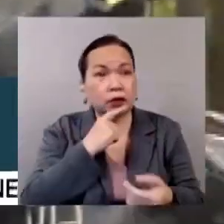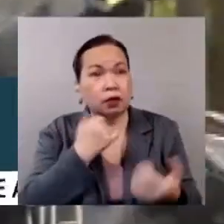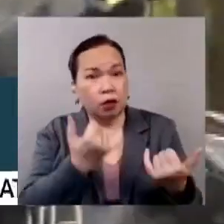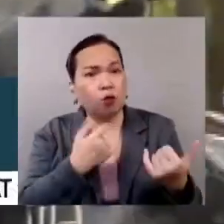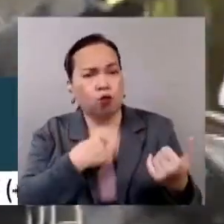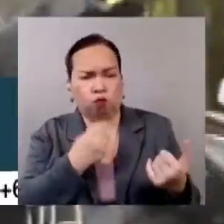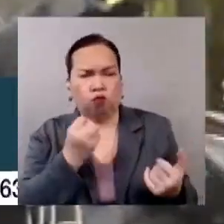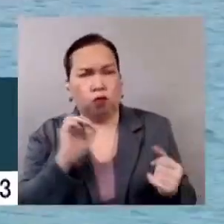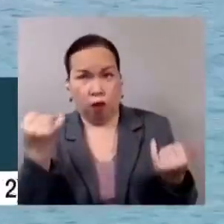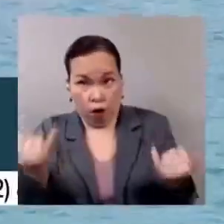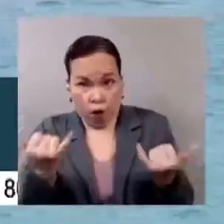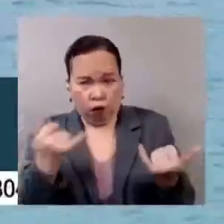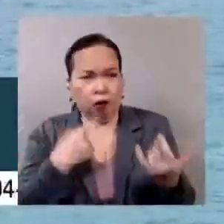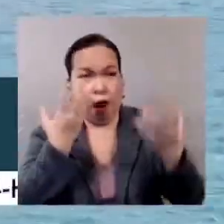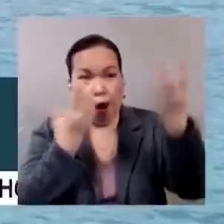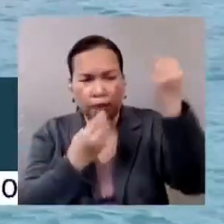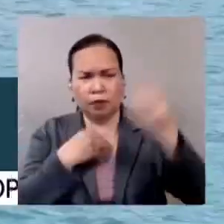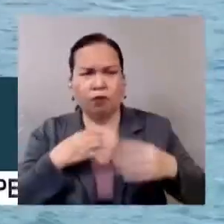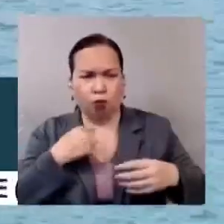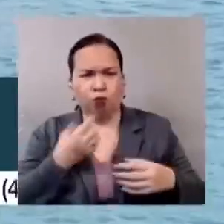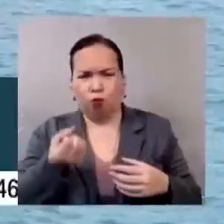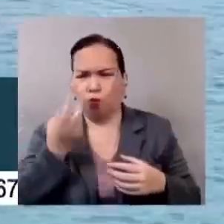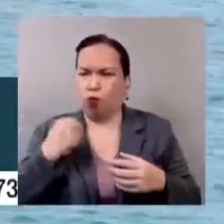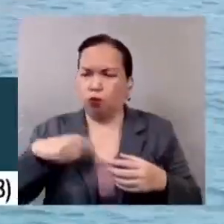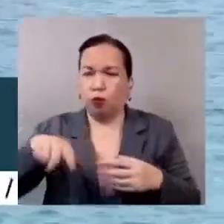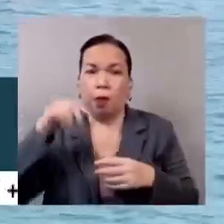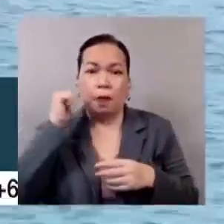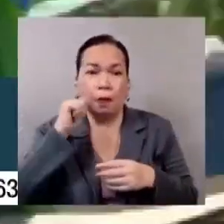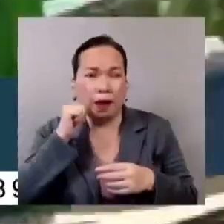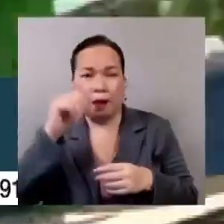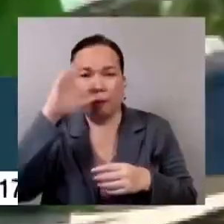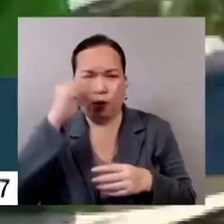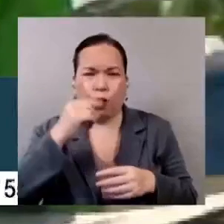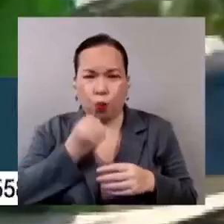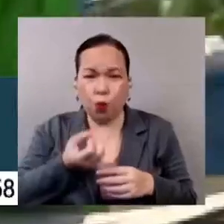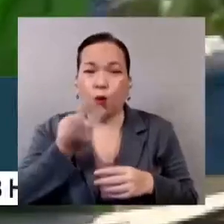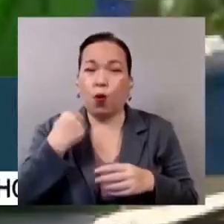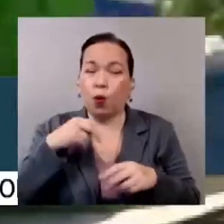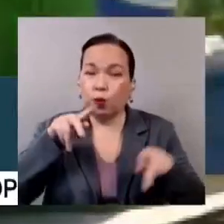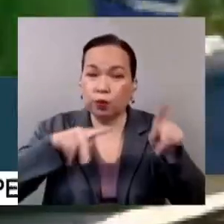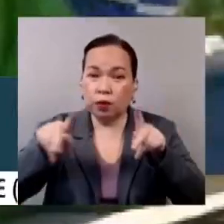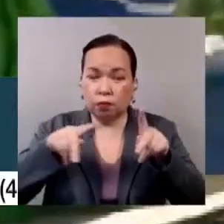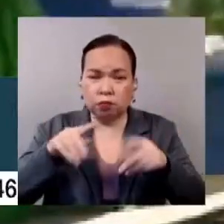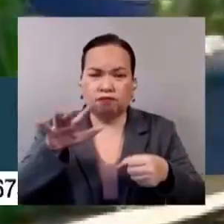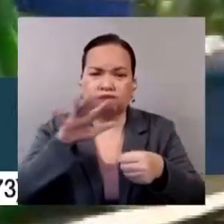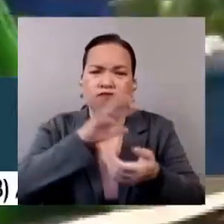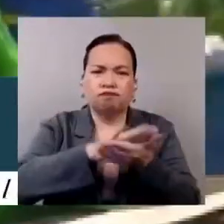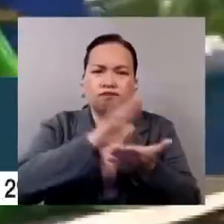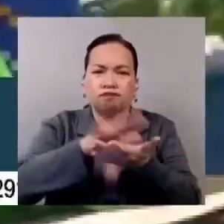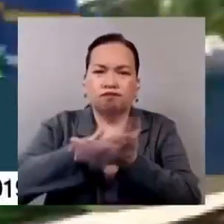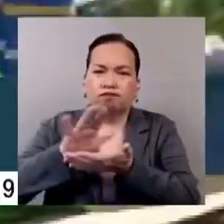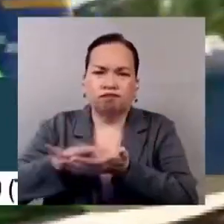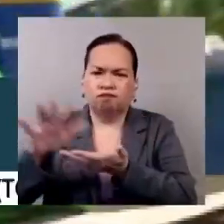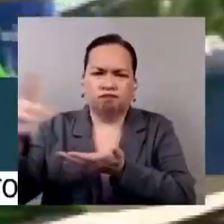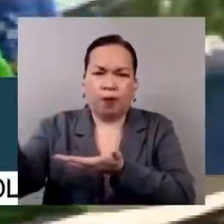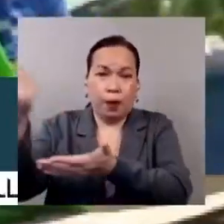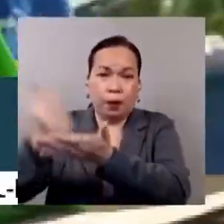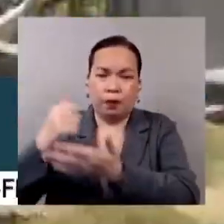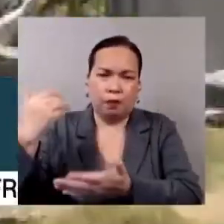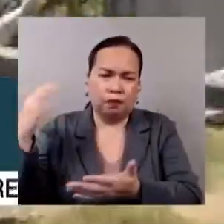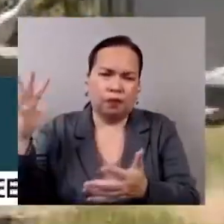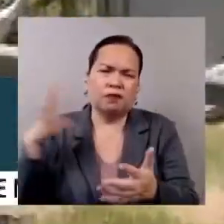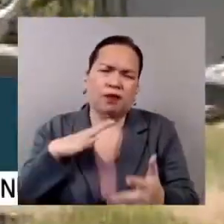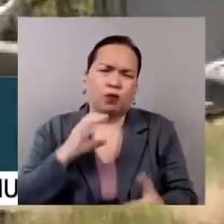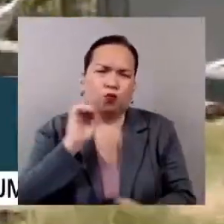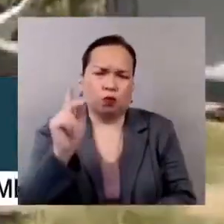naglilinis yung ating mga kababaihan, kalalakihan, na kami-kami lang din right now. So okay naman din sa amin